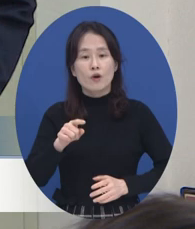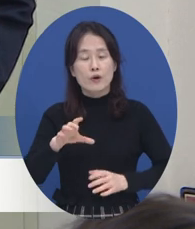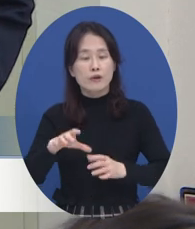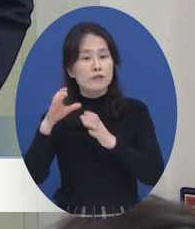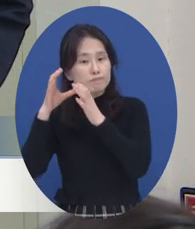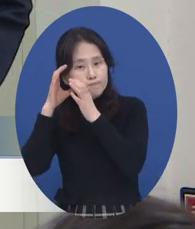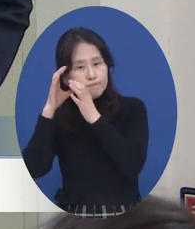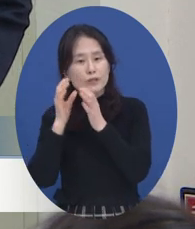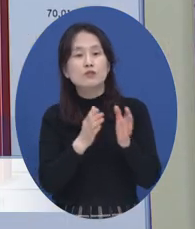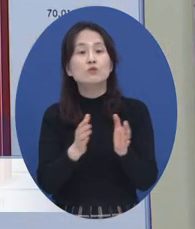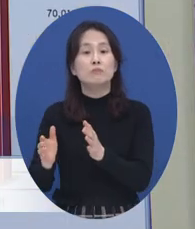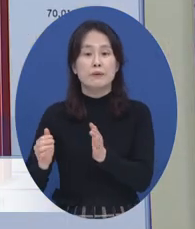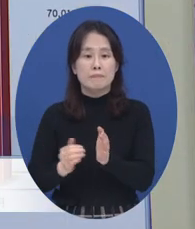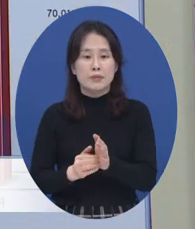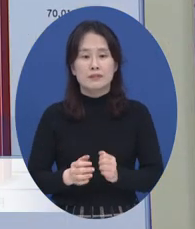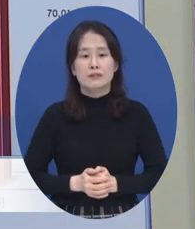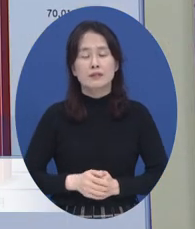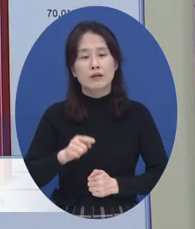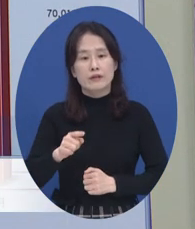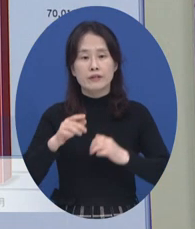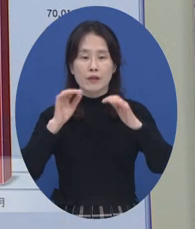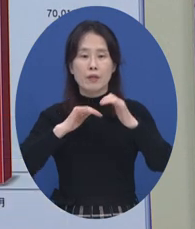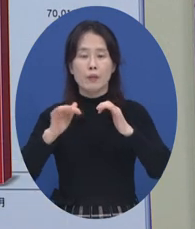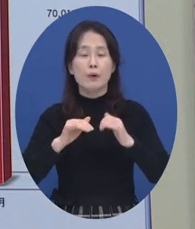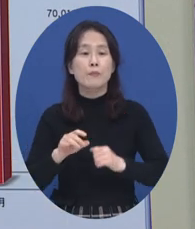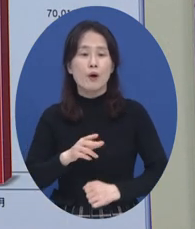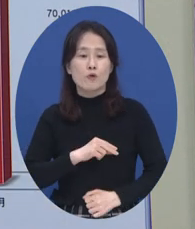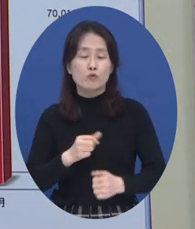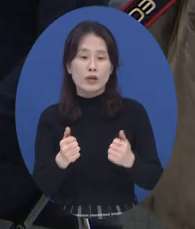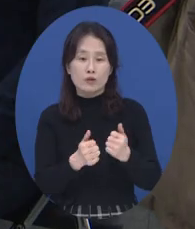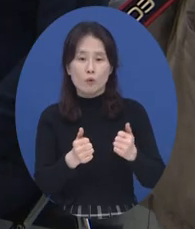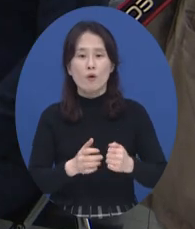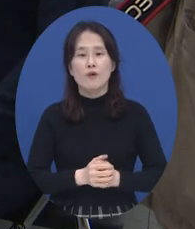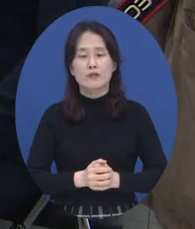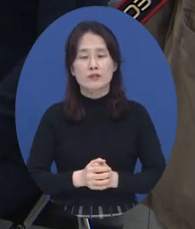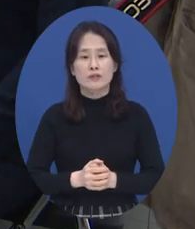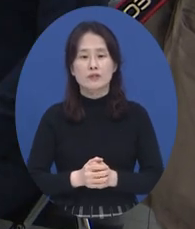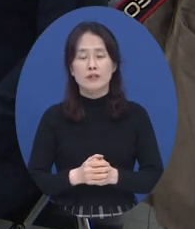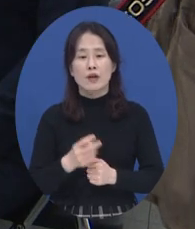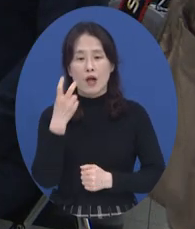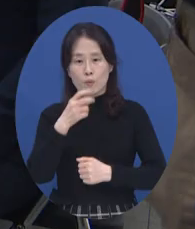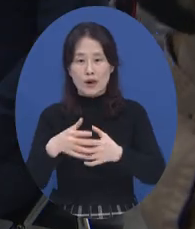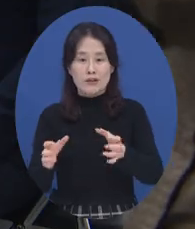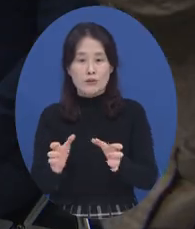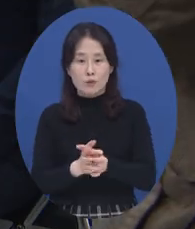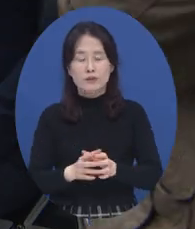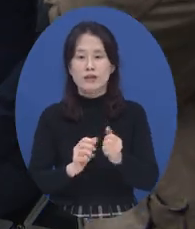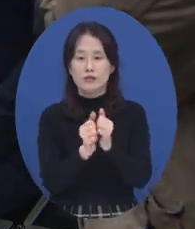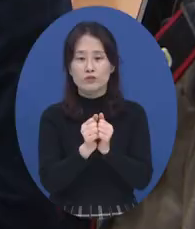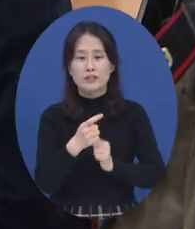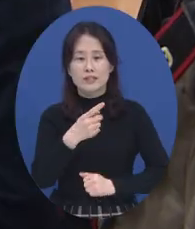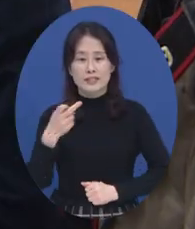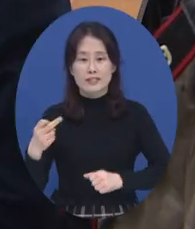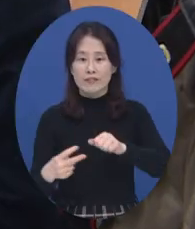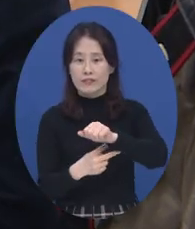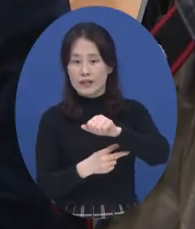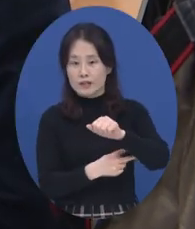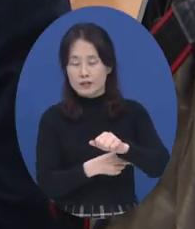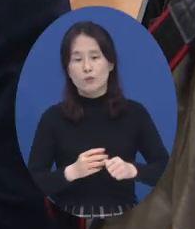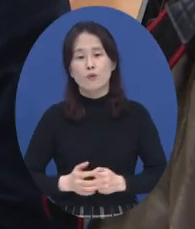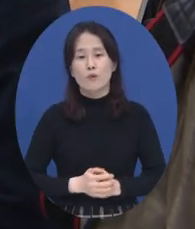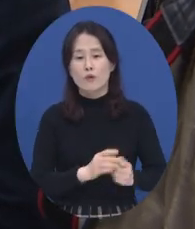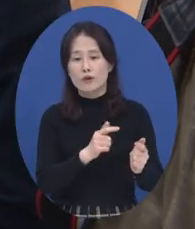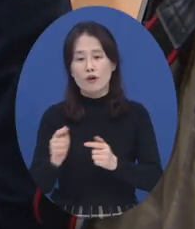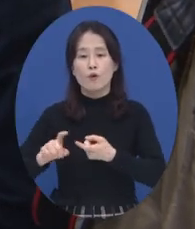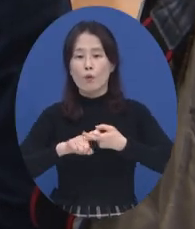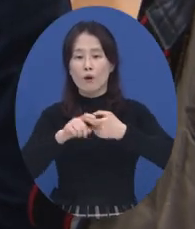자리를 마련했습니다. 현장 간담회에는 국회의원과 국민연금관리공단, 주식회사 일산대교, 기재부와 복지부